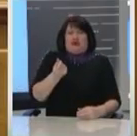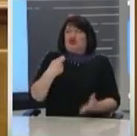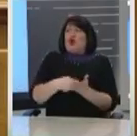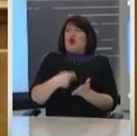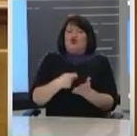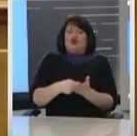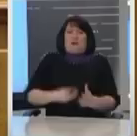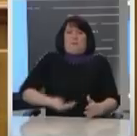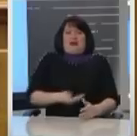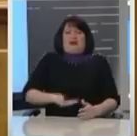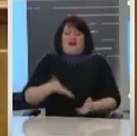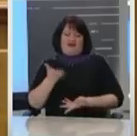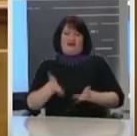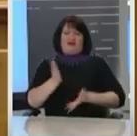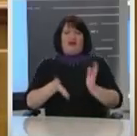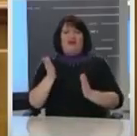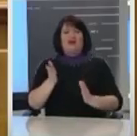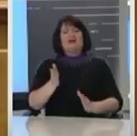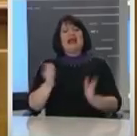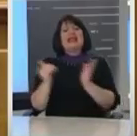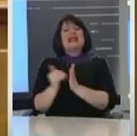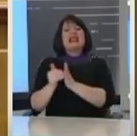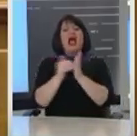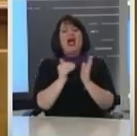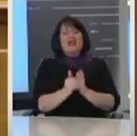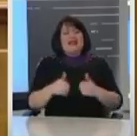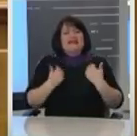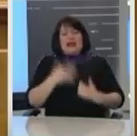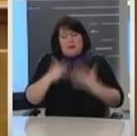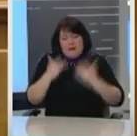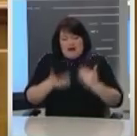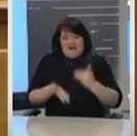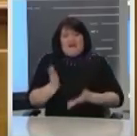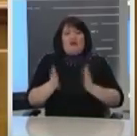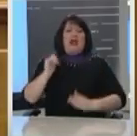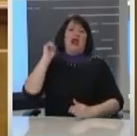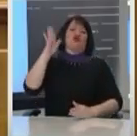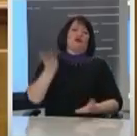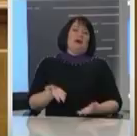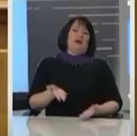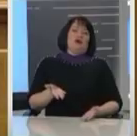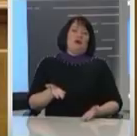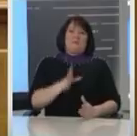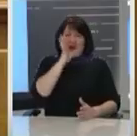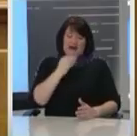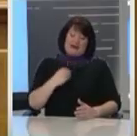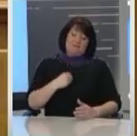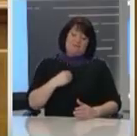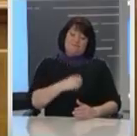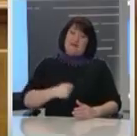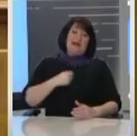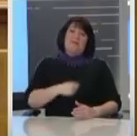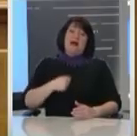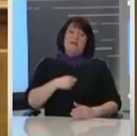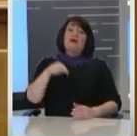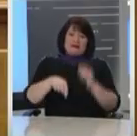με μαζική έξοδο εκατοντάδων χιλιάδων νέων στο εξωτερικό. Και είναι πραγματικά λυπηρό που